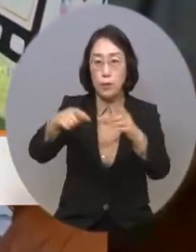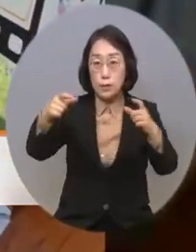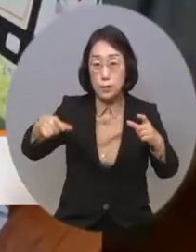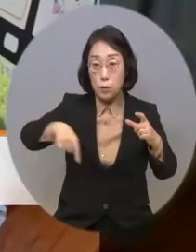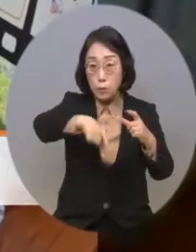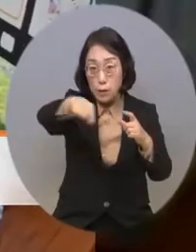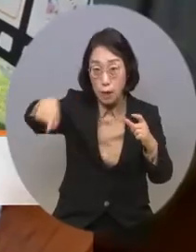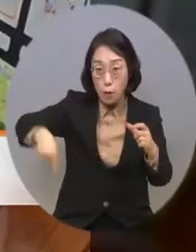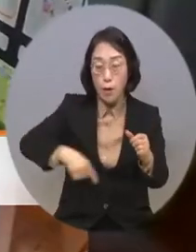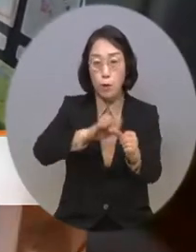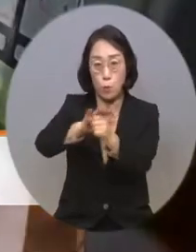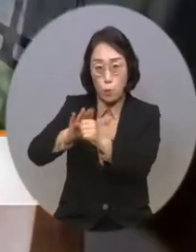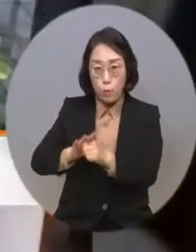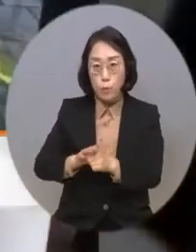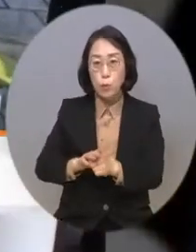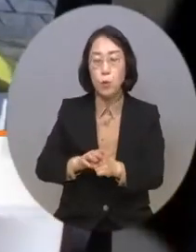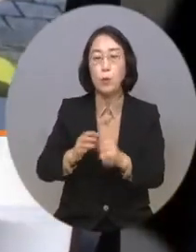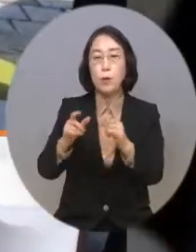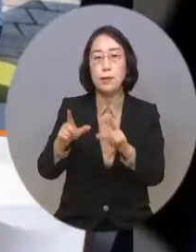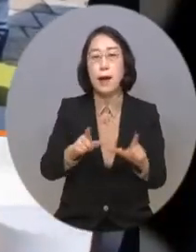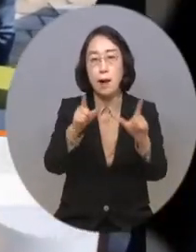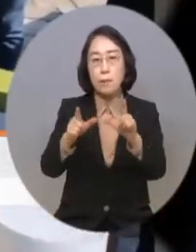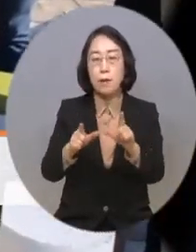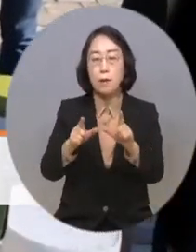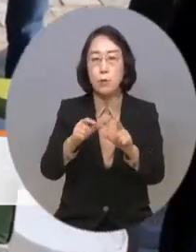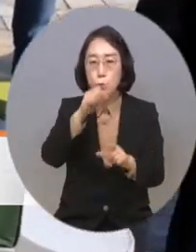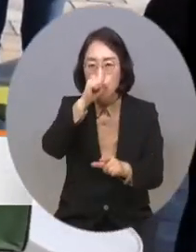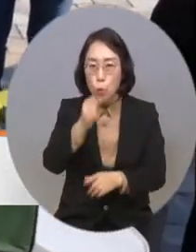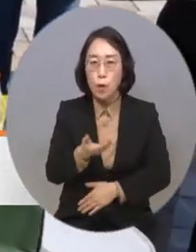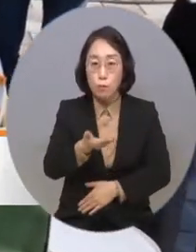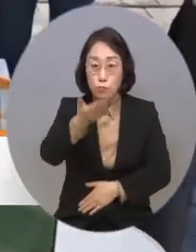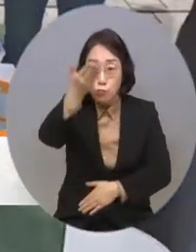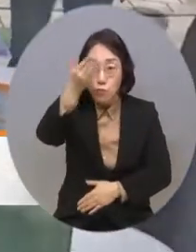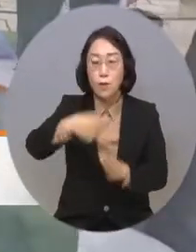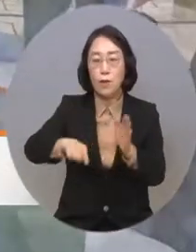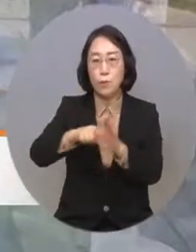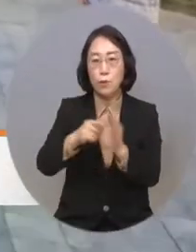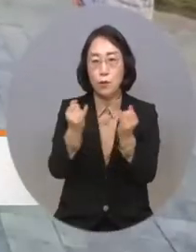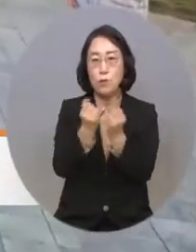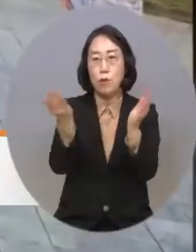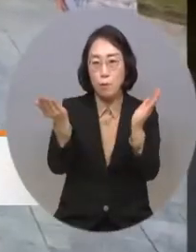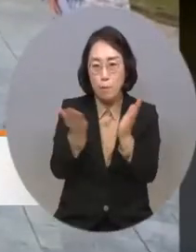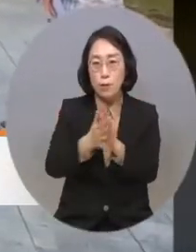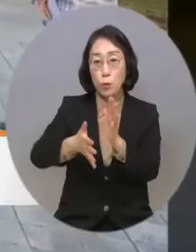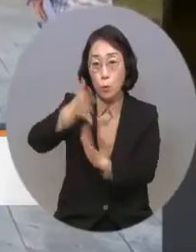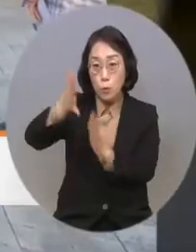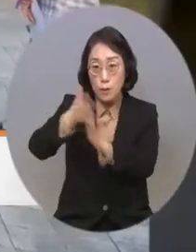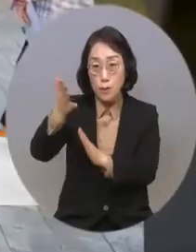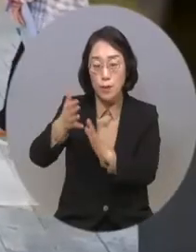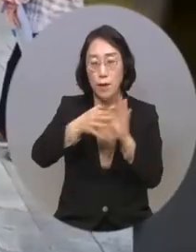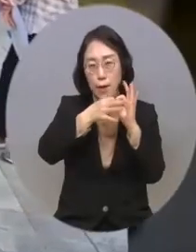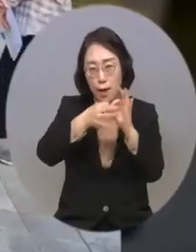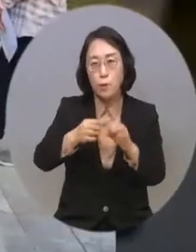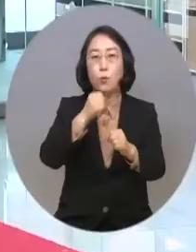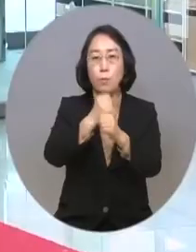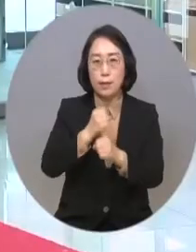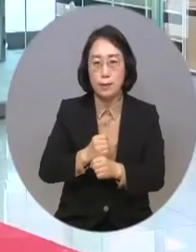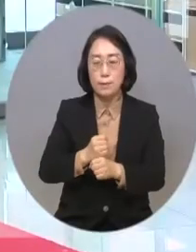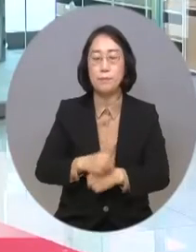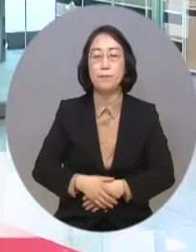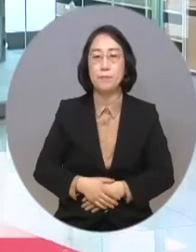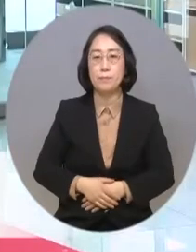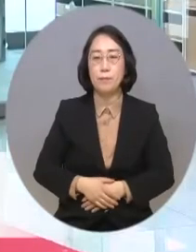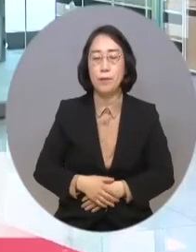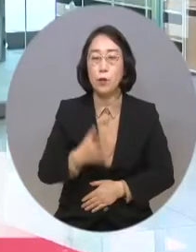조성과 시민의 삶의 질 향상을 위해 여성 친화도시를 조성해 나갈 계획입니다.